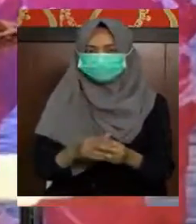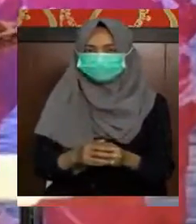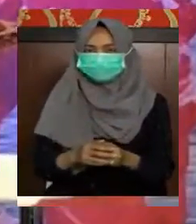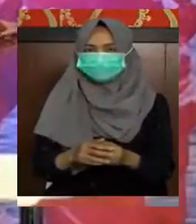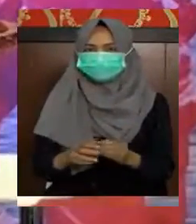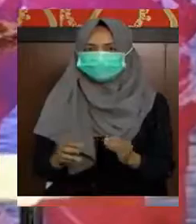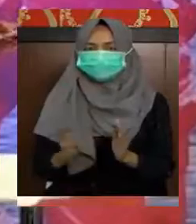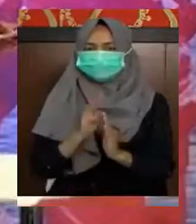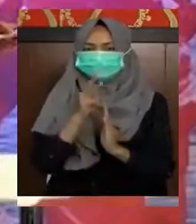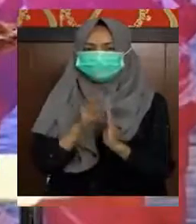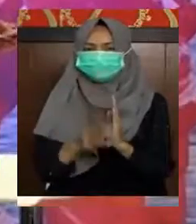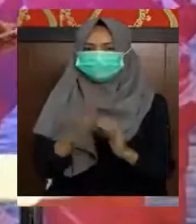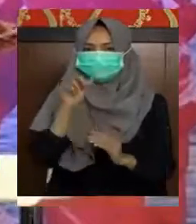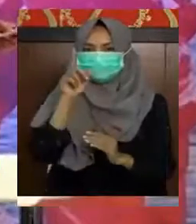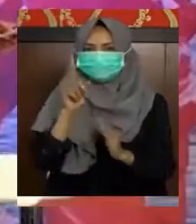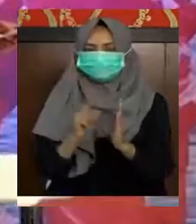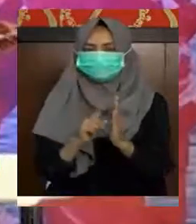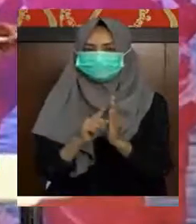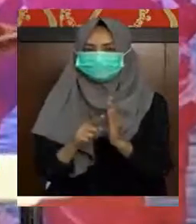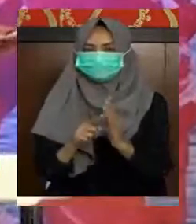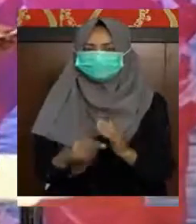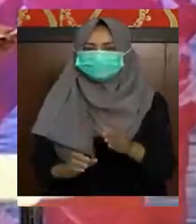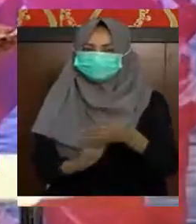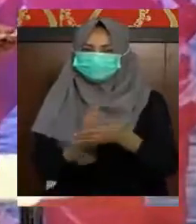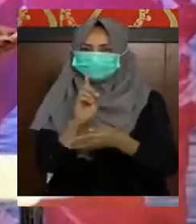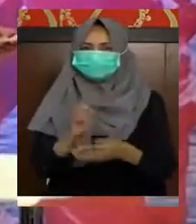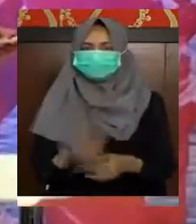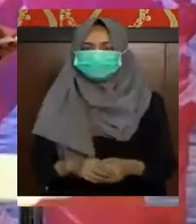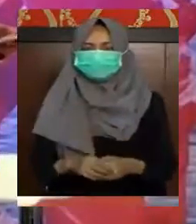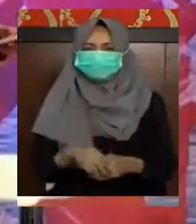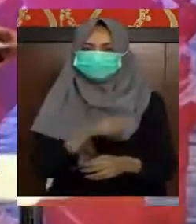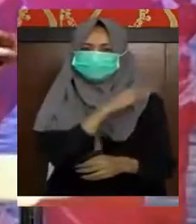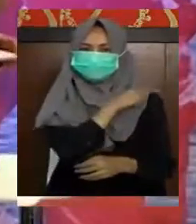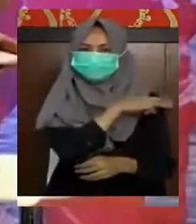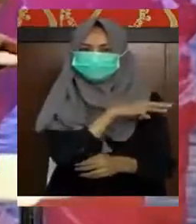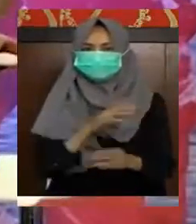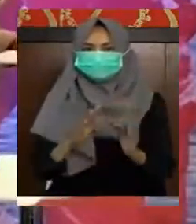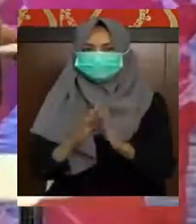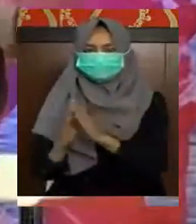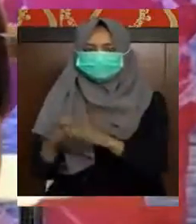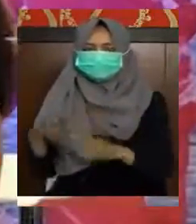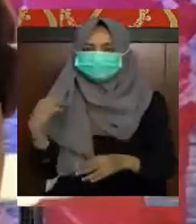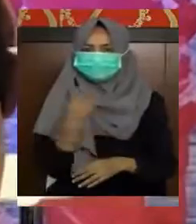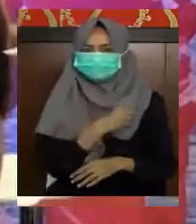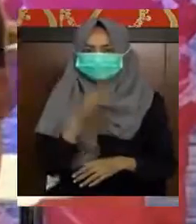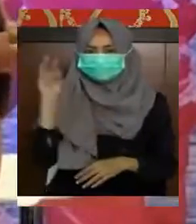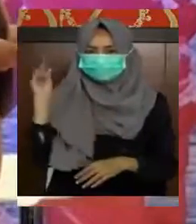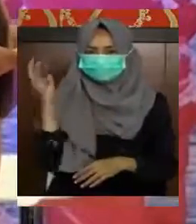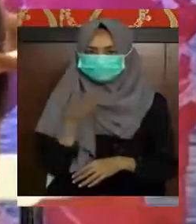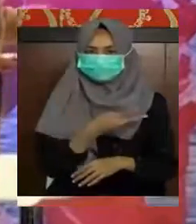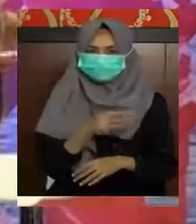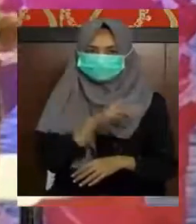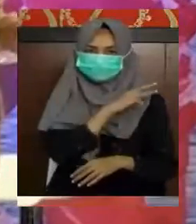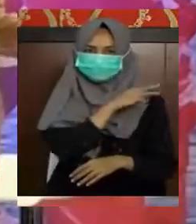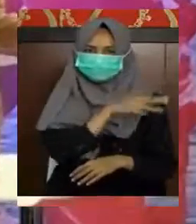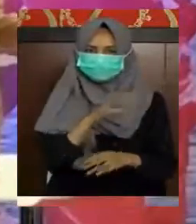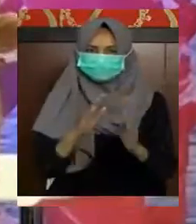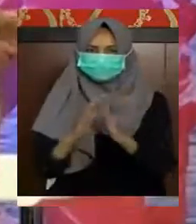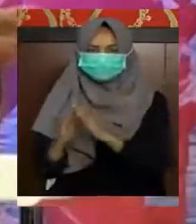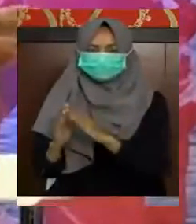2020 mendatang. Untuk itu, saya akan meminta terlebih dahulu sekaligus mengundang pasangan calon nomor urut 2 untuk